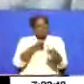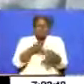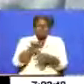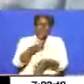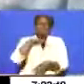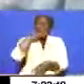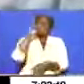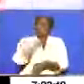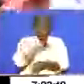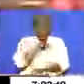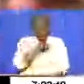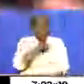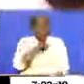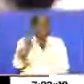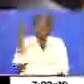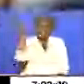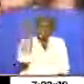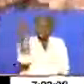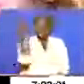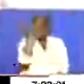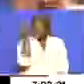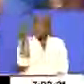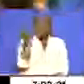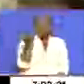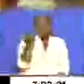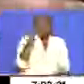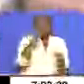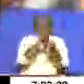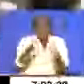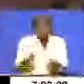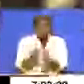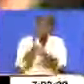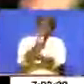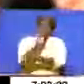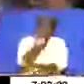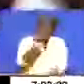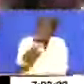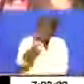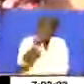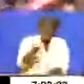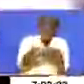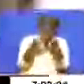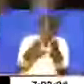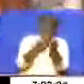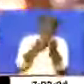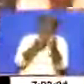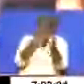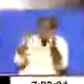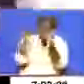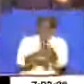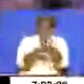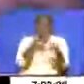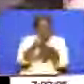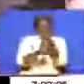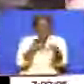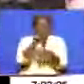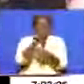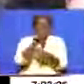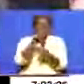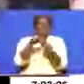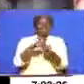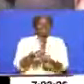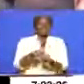Walitukata kichwa. Aidha, walitaka chama cha ODM kutoa taarifa ya kina kuhusu mauaji hayo. We